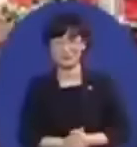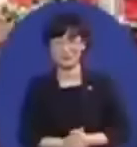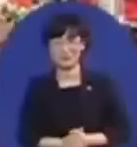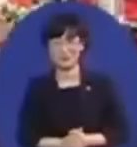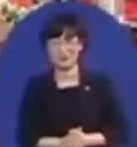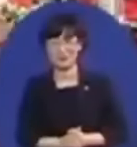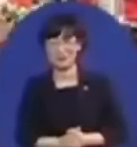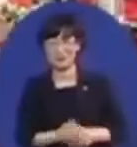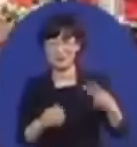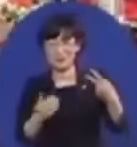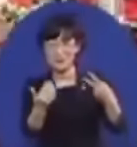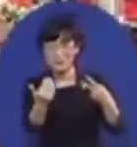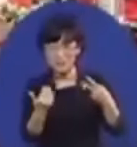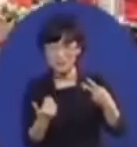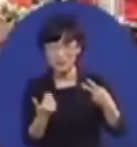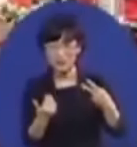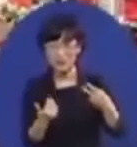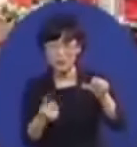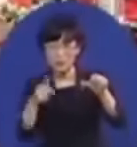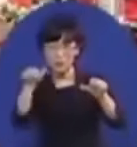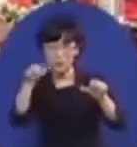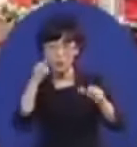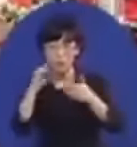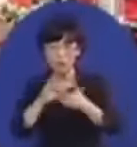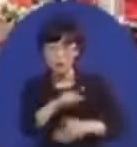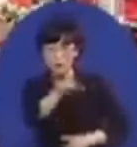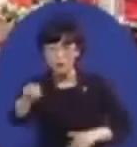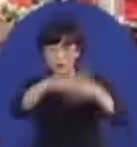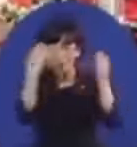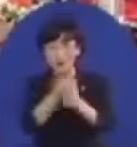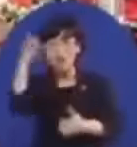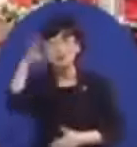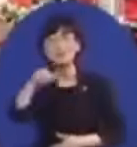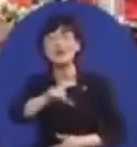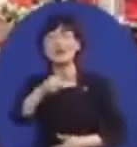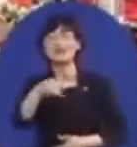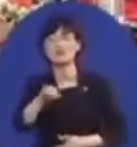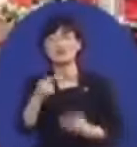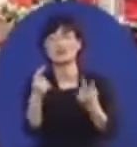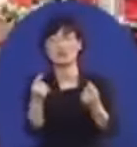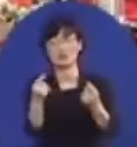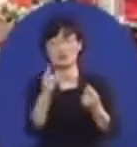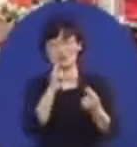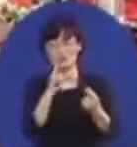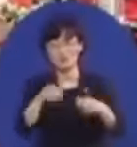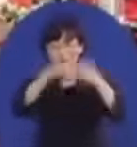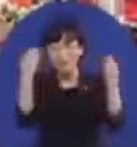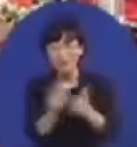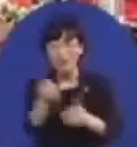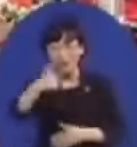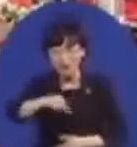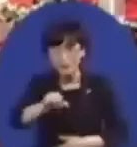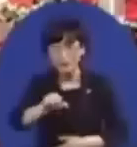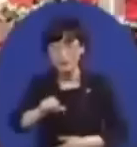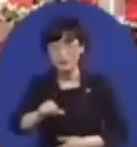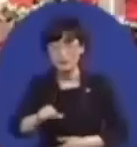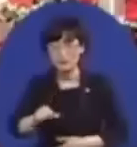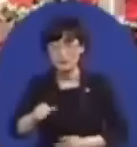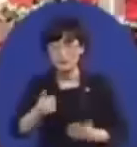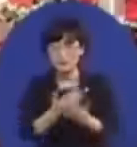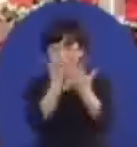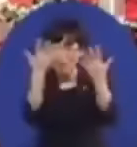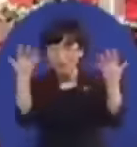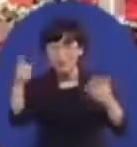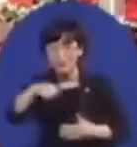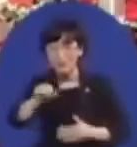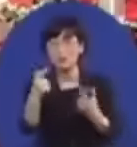데살로니가 전서 5장 5절에 너희는 다 빛의 아들이요 낮의 아들이요, 다 빛의 아들이요 낮의